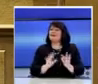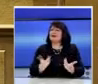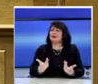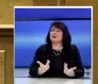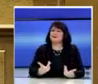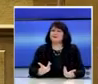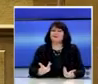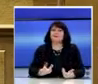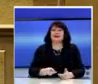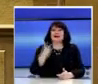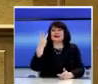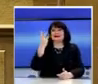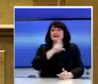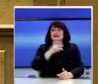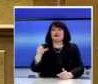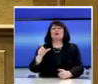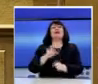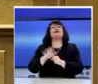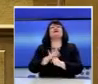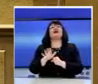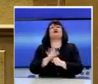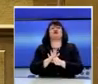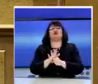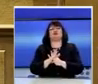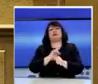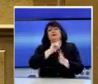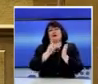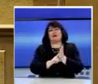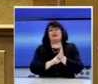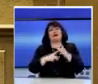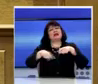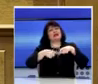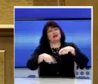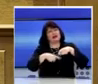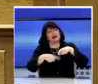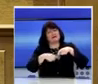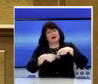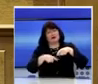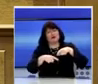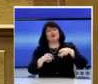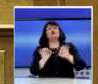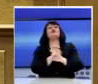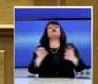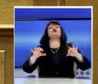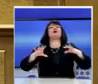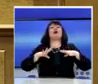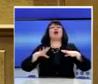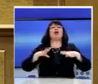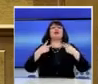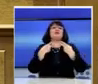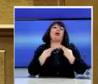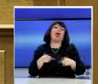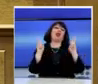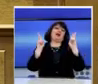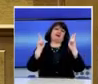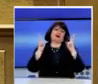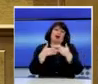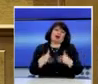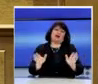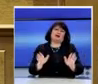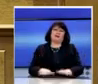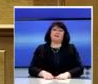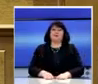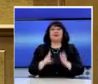ότι 3 εβδομάδες lockdown είναι αρκετές και από Δεκέμβρη θα είμαστε ξανά ελεύθεροι.